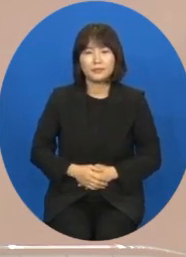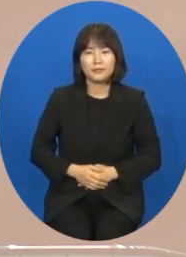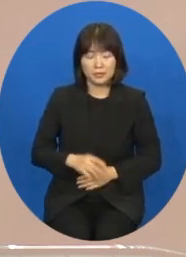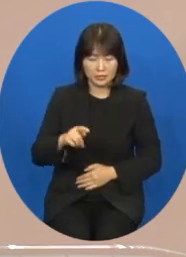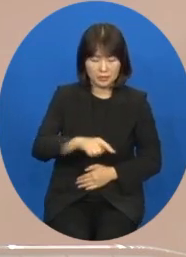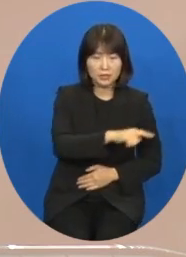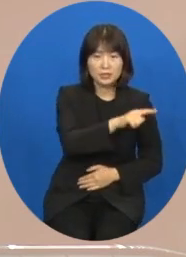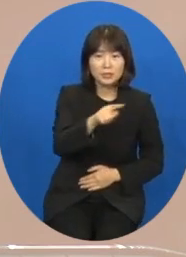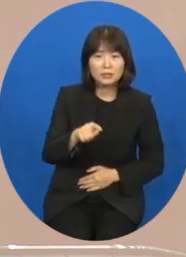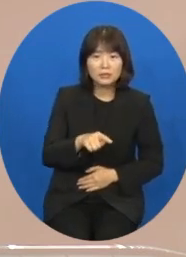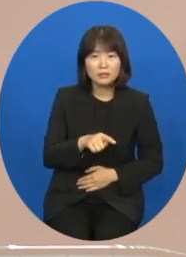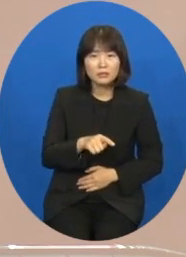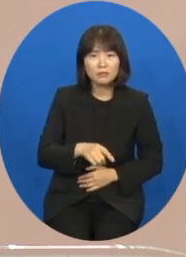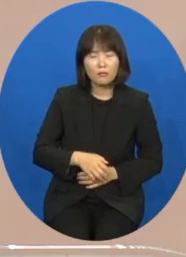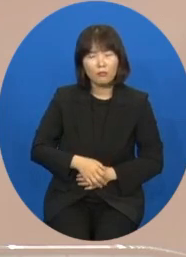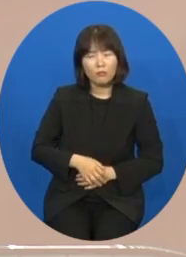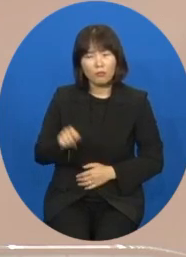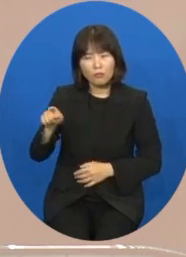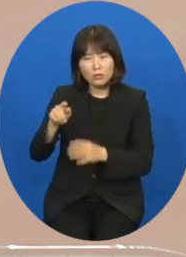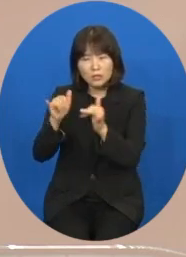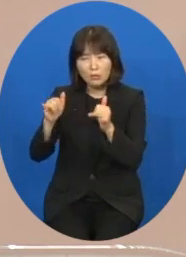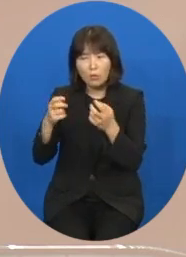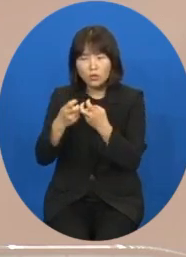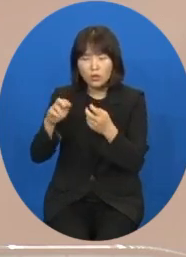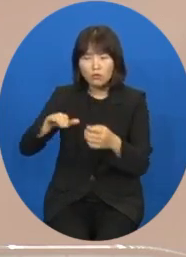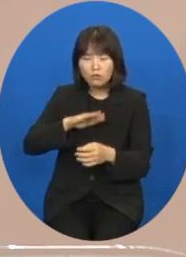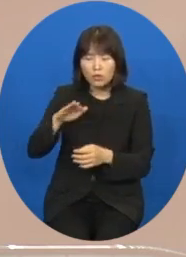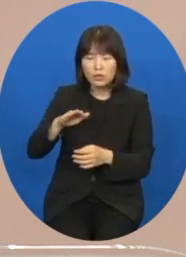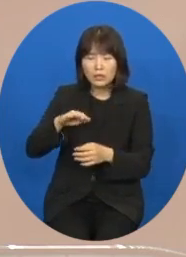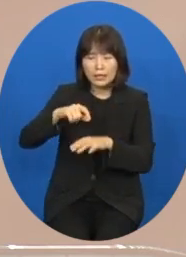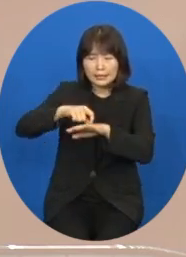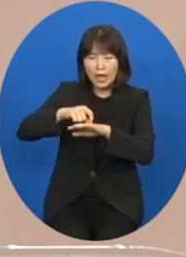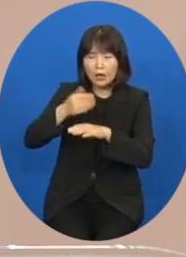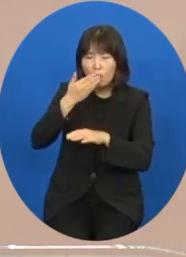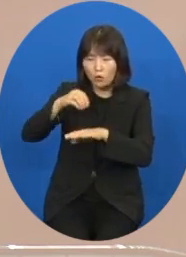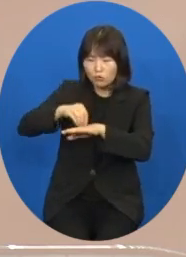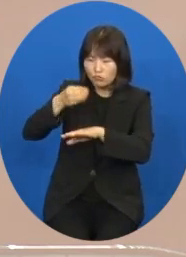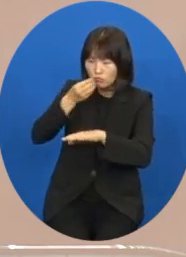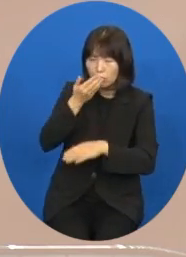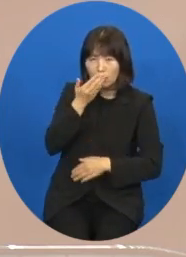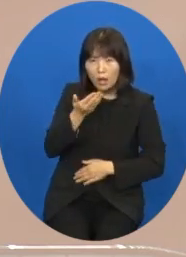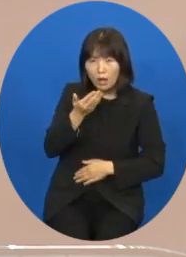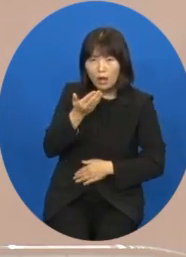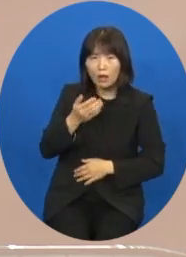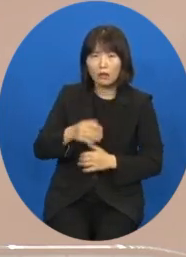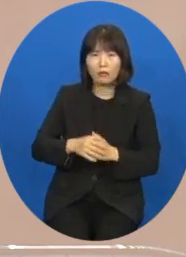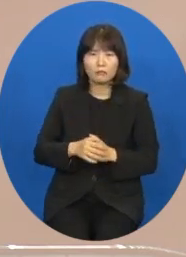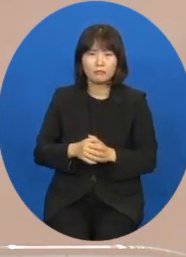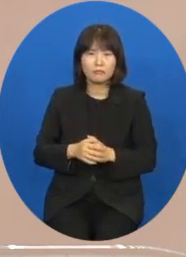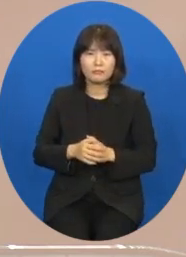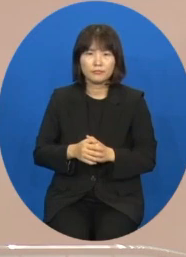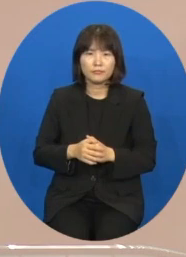그들이 아니 이 사람이 어떻게 우리에게 자기 살을 먹으라고 줄 수 있을까? 수군대기 시작합니다.